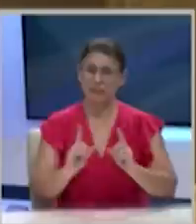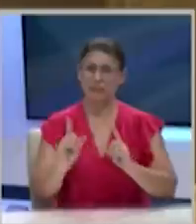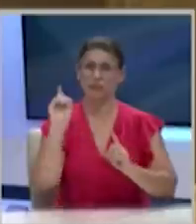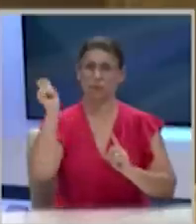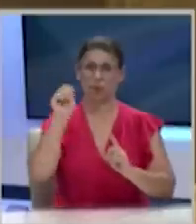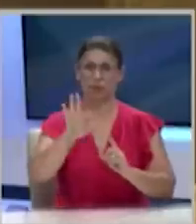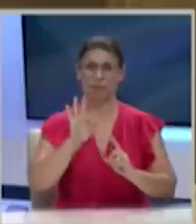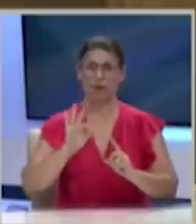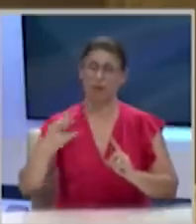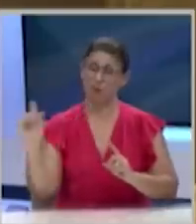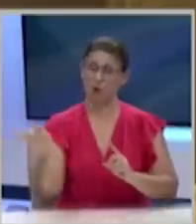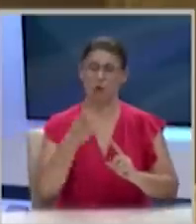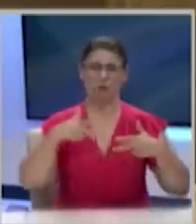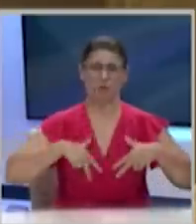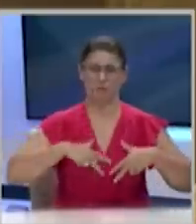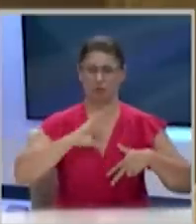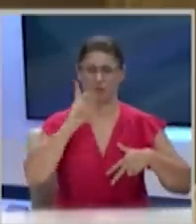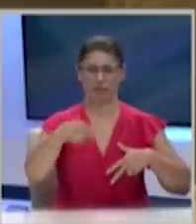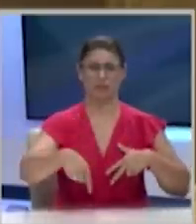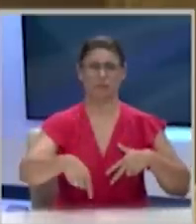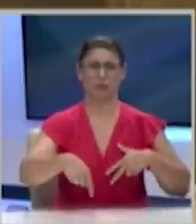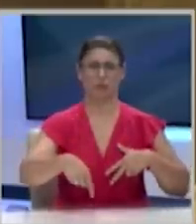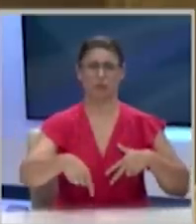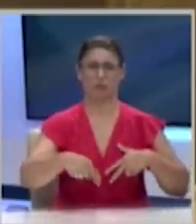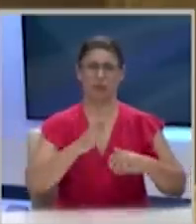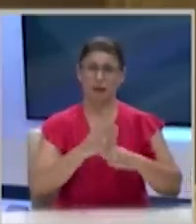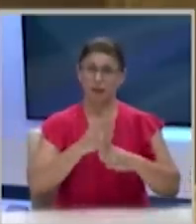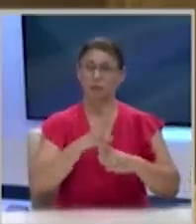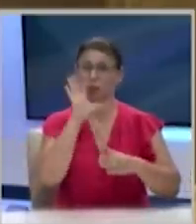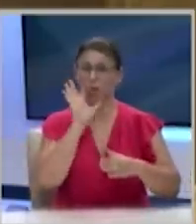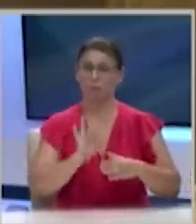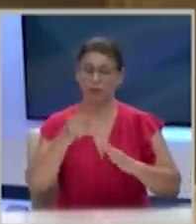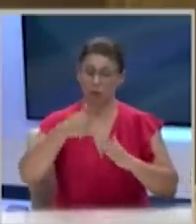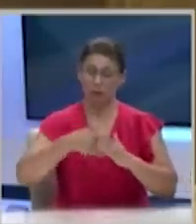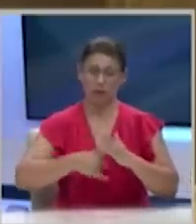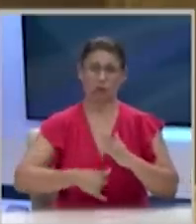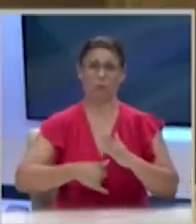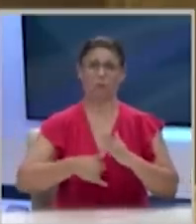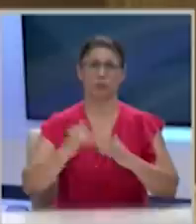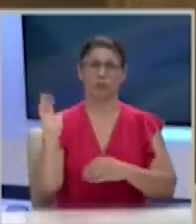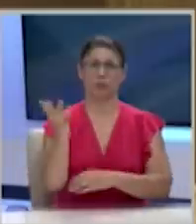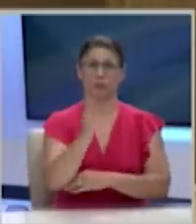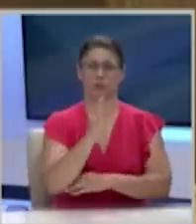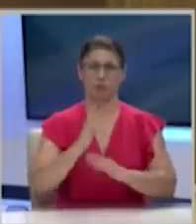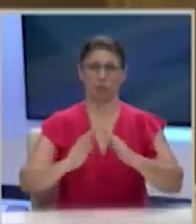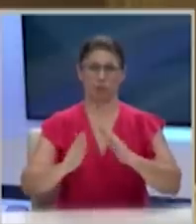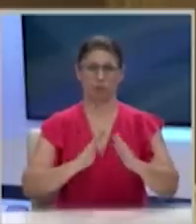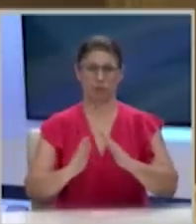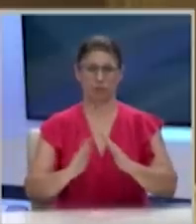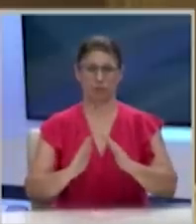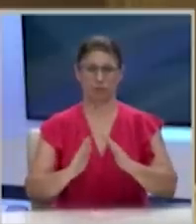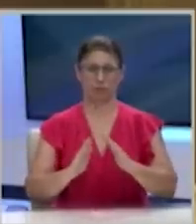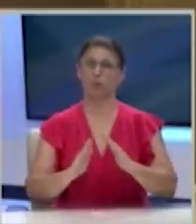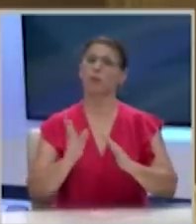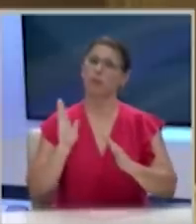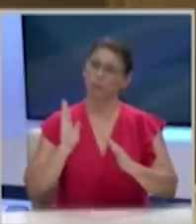επιλογές από όλες τις κυβερνήσεις μέχρι σήμερα, για να κρύψει το πραγματικό περιεχόμενο της δασοπροστασίας, το οποίο με τη